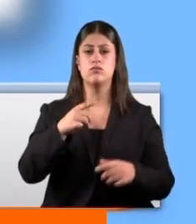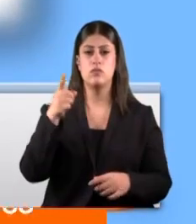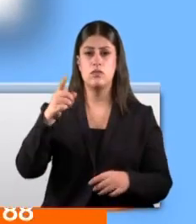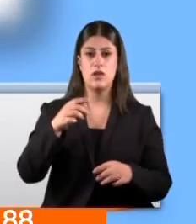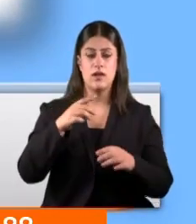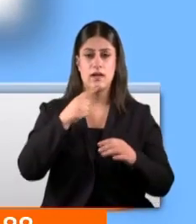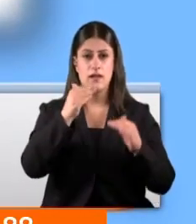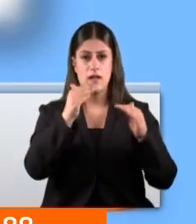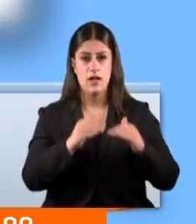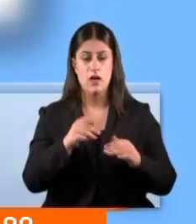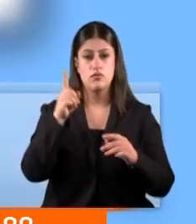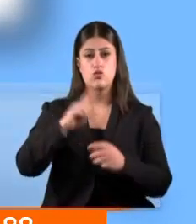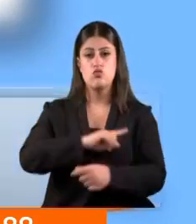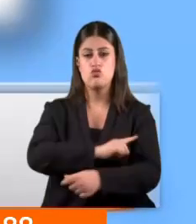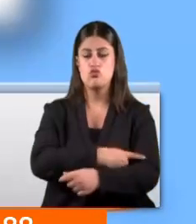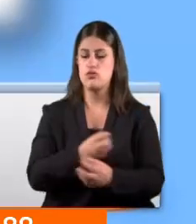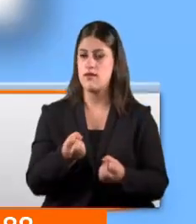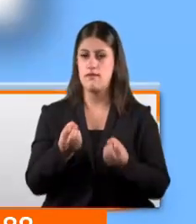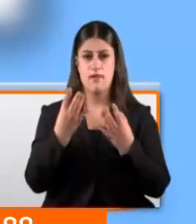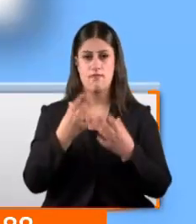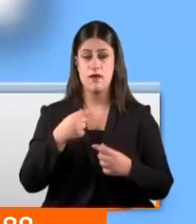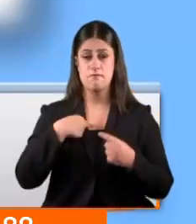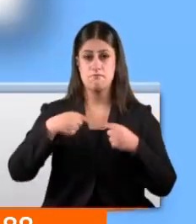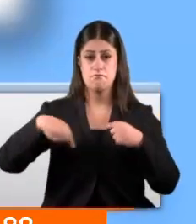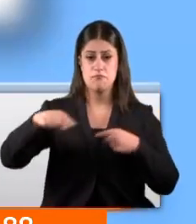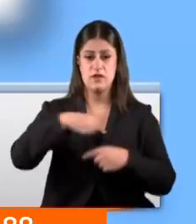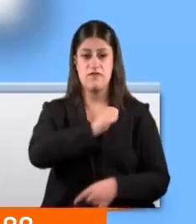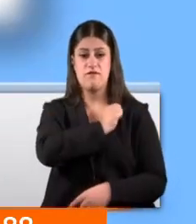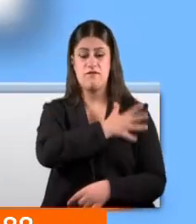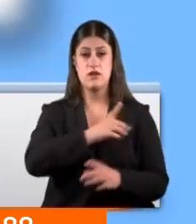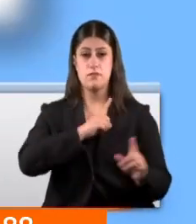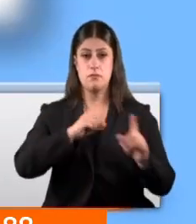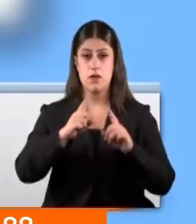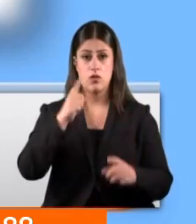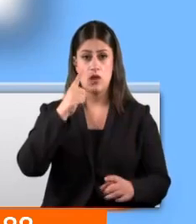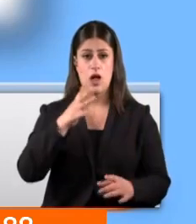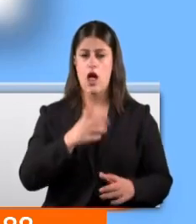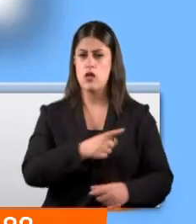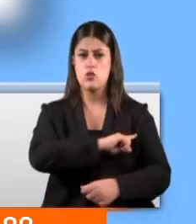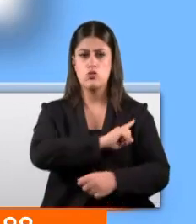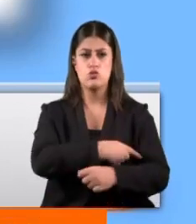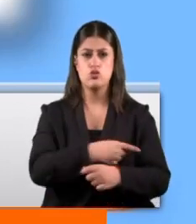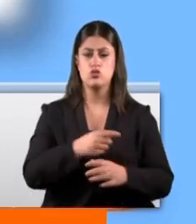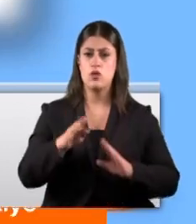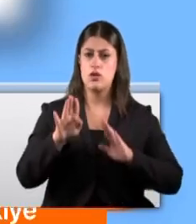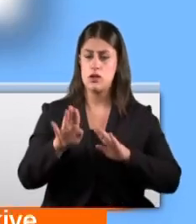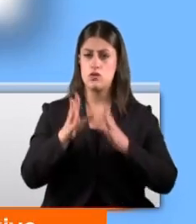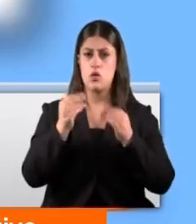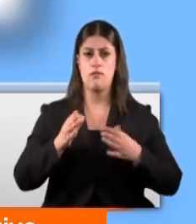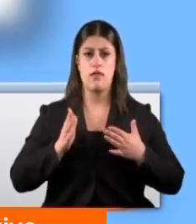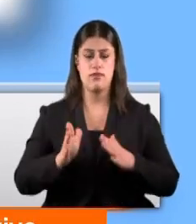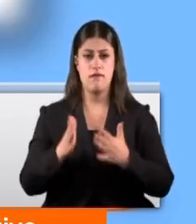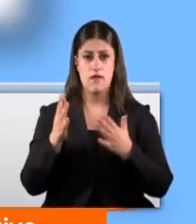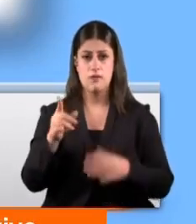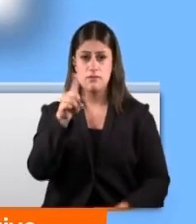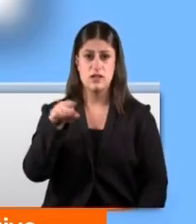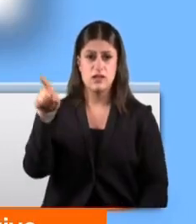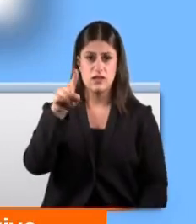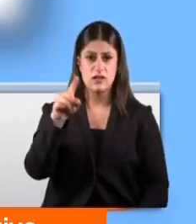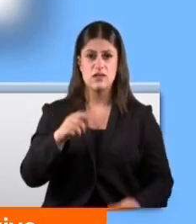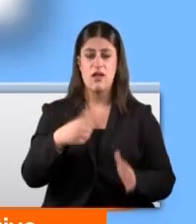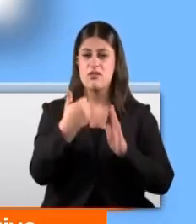sizin gibilerin gücü asla yetmez Bizler Filistin davasının en güçlü savunucuları olmaya devam ederken Sizler tarihin